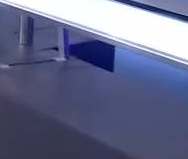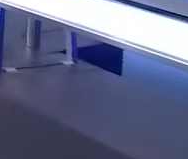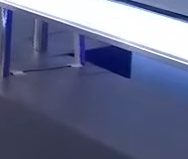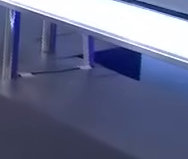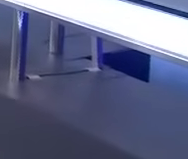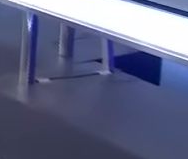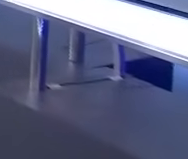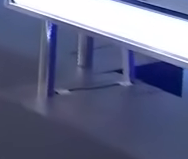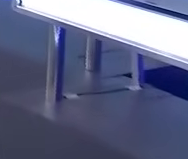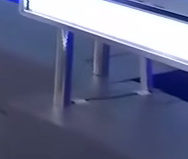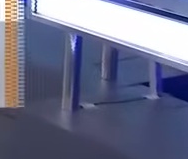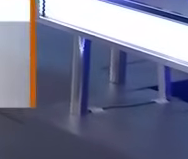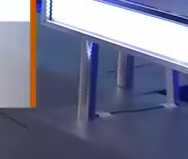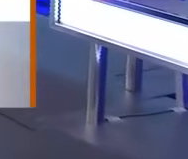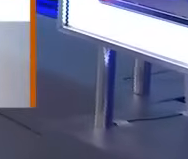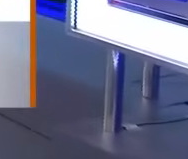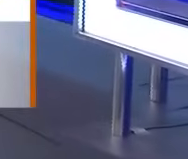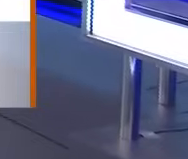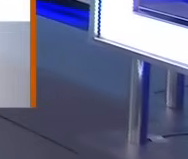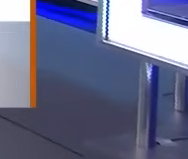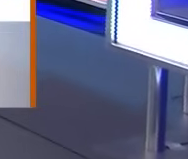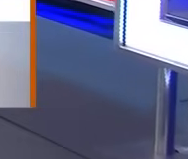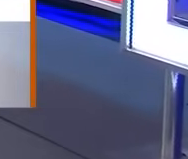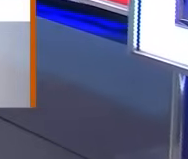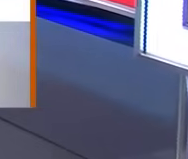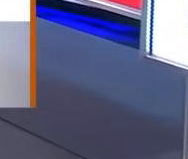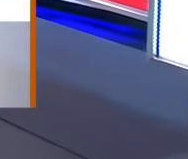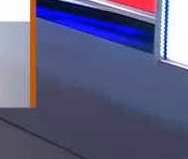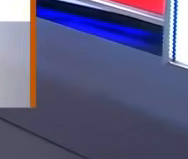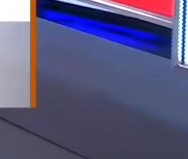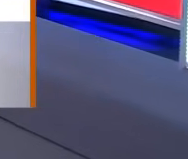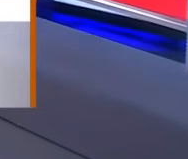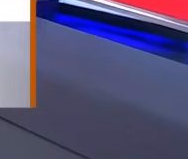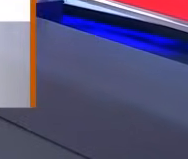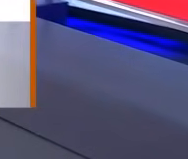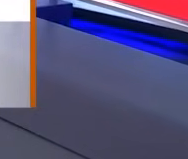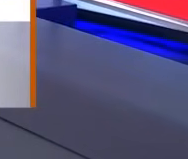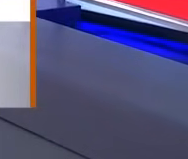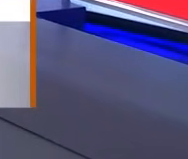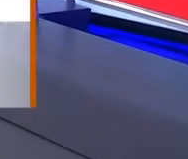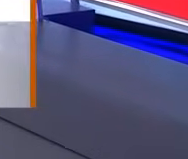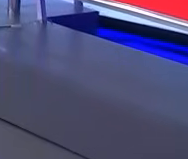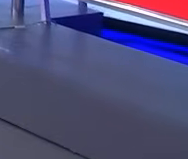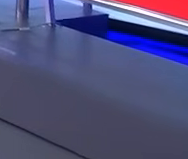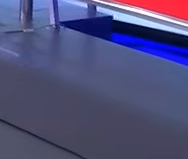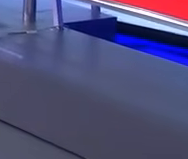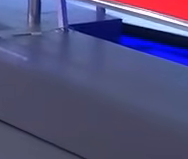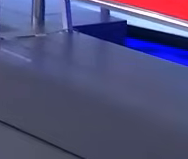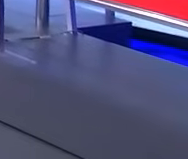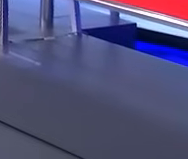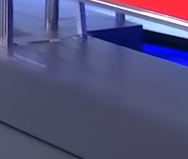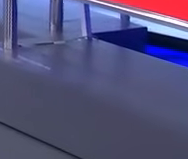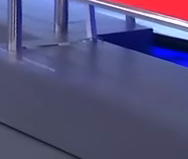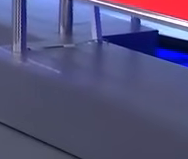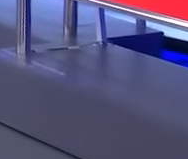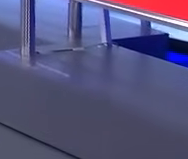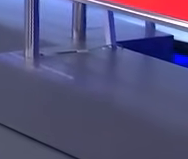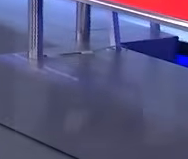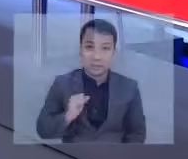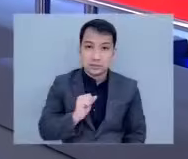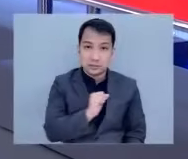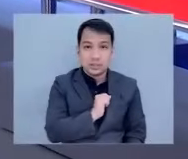Nagawit na rin sina dating Pangulong Rodrigo Duterte at Vice President Sara Duterte sa imbestigasyon ng Senado kaugnay ng